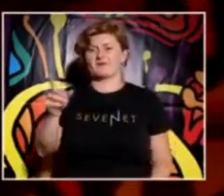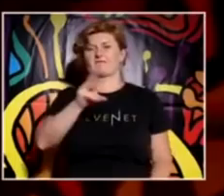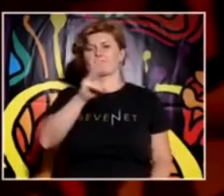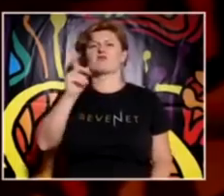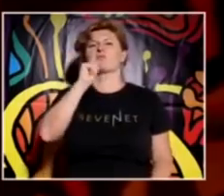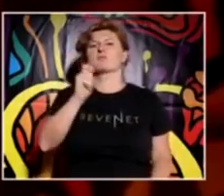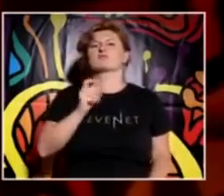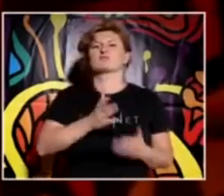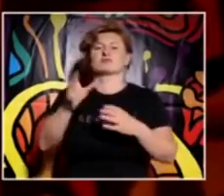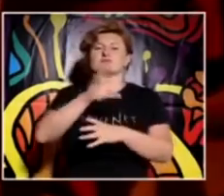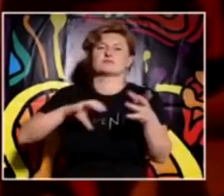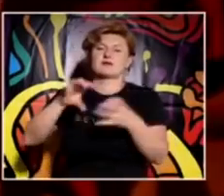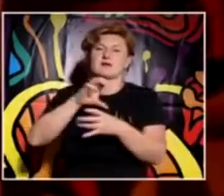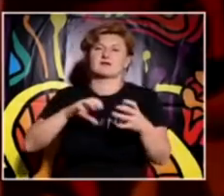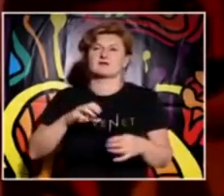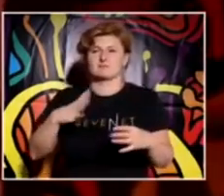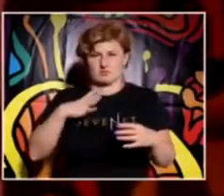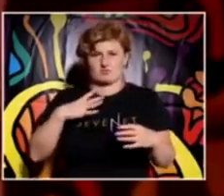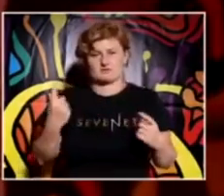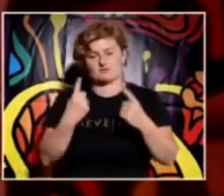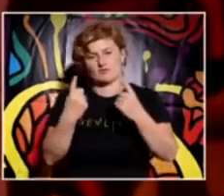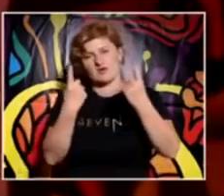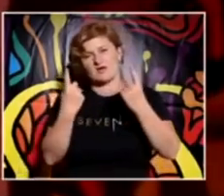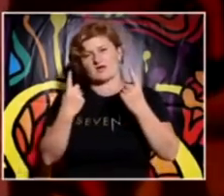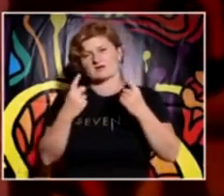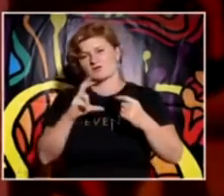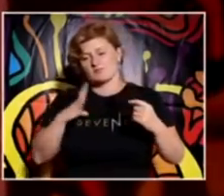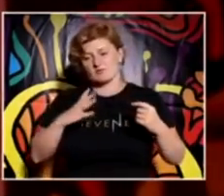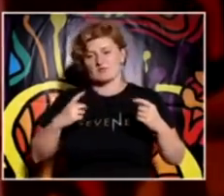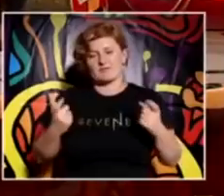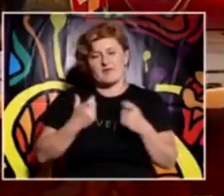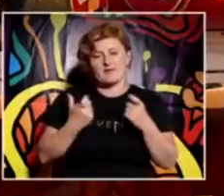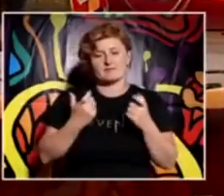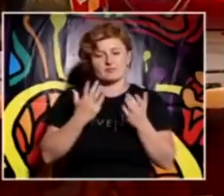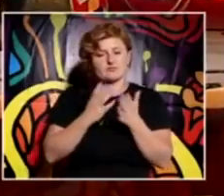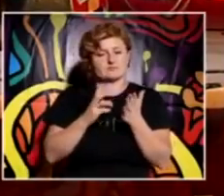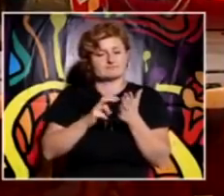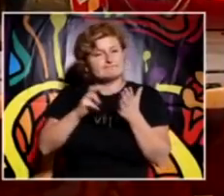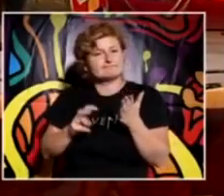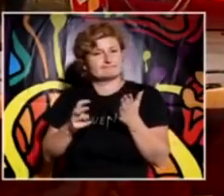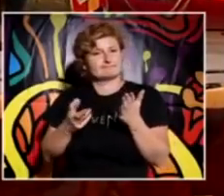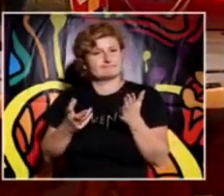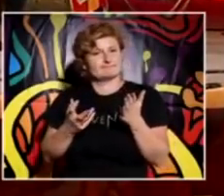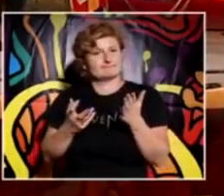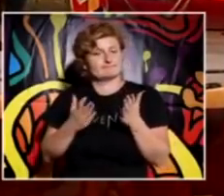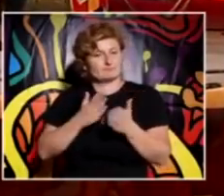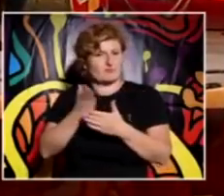były takie momenty, w których było groźnie na tyle, że spontan już nie zadziałał i trzeba było zmieniać plan? Akurat w